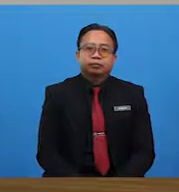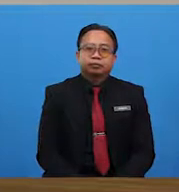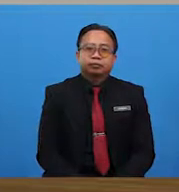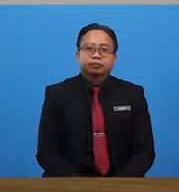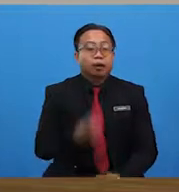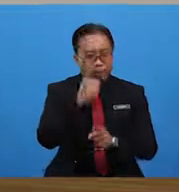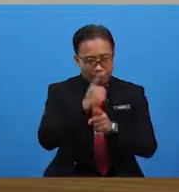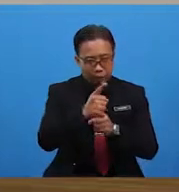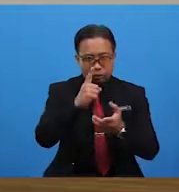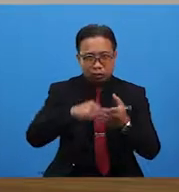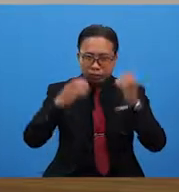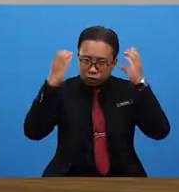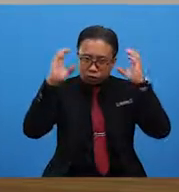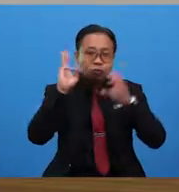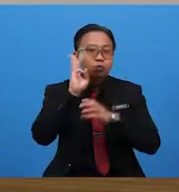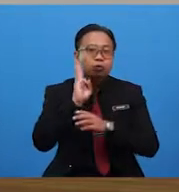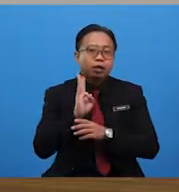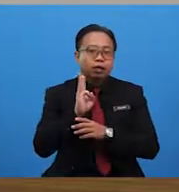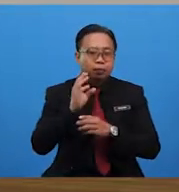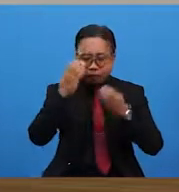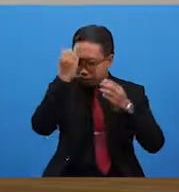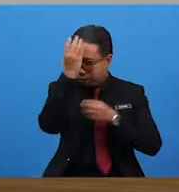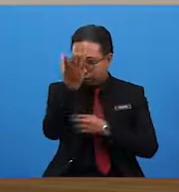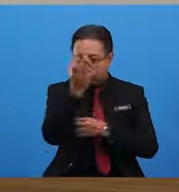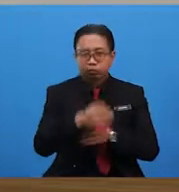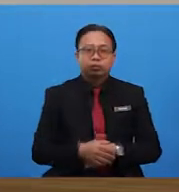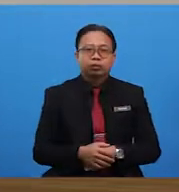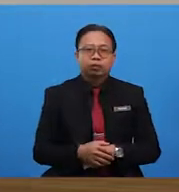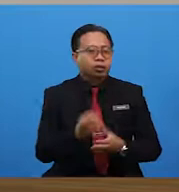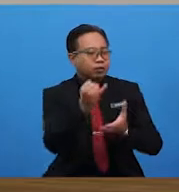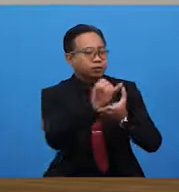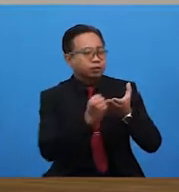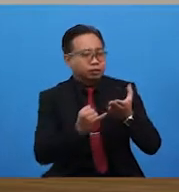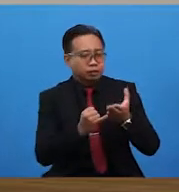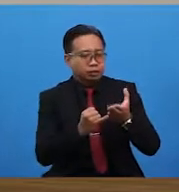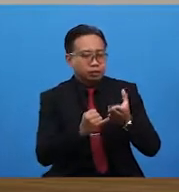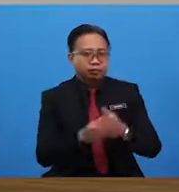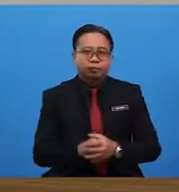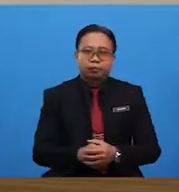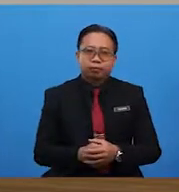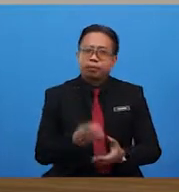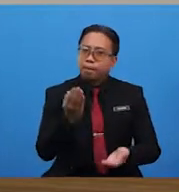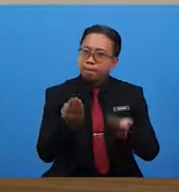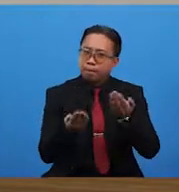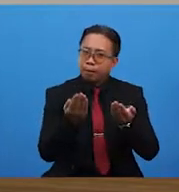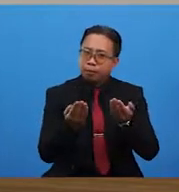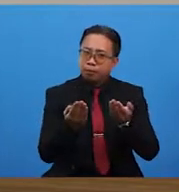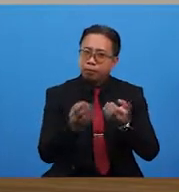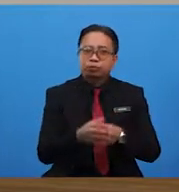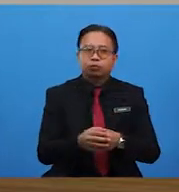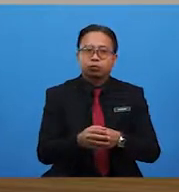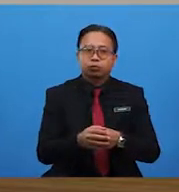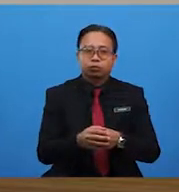Betul apa yang sungguh seni sebenarnya untuk pelajar mampu mempengaruhi